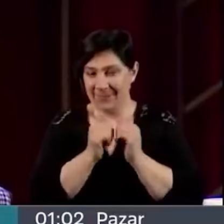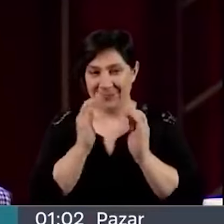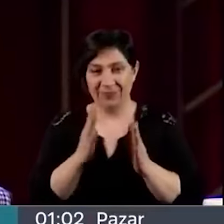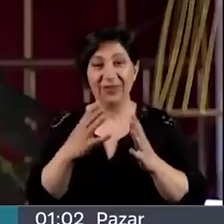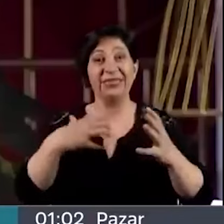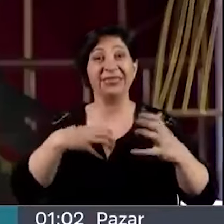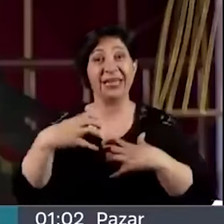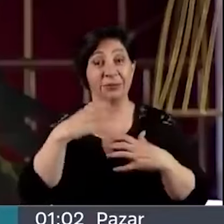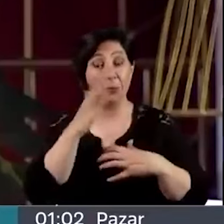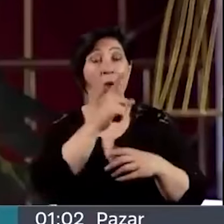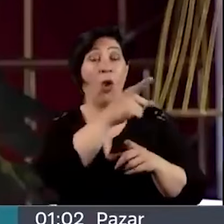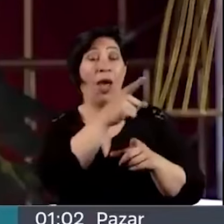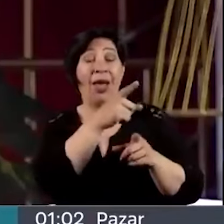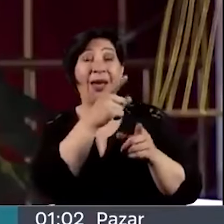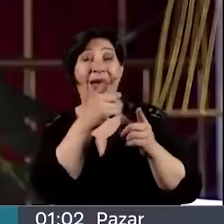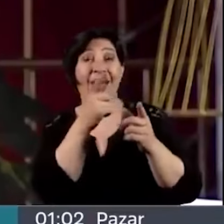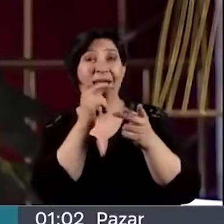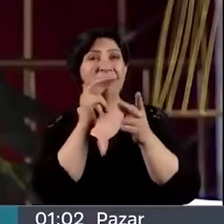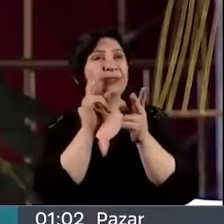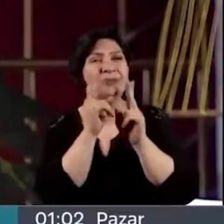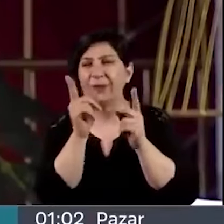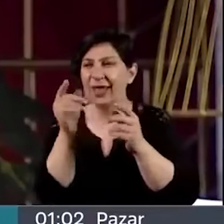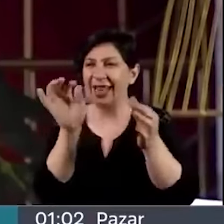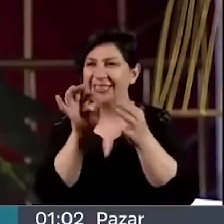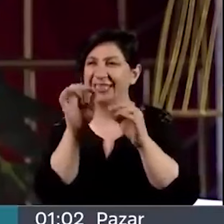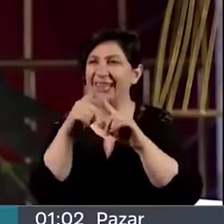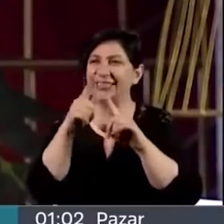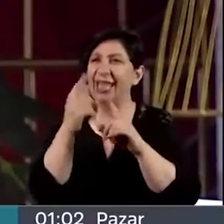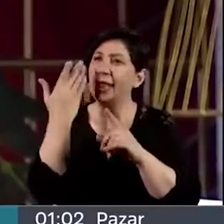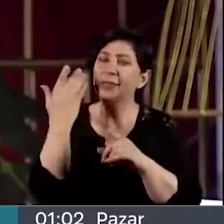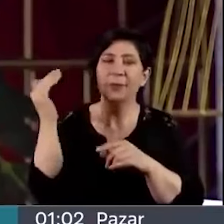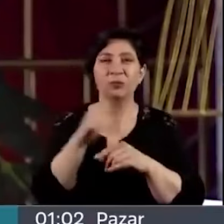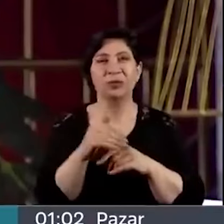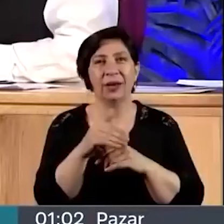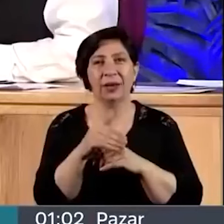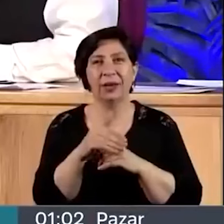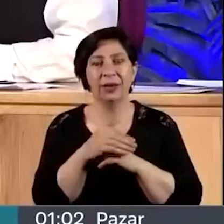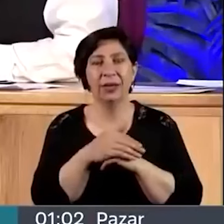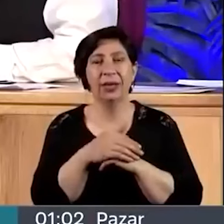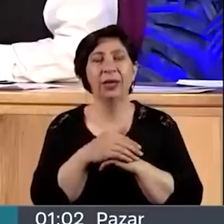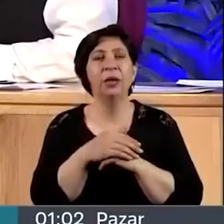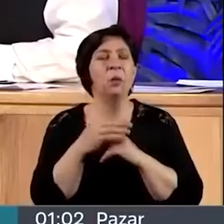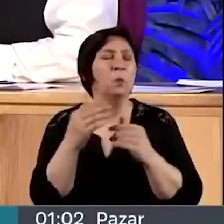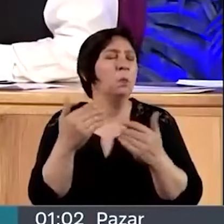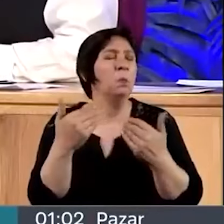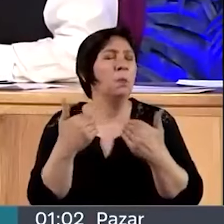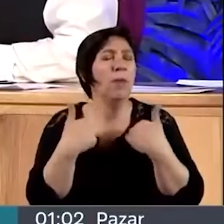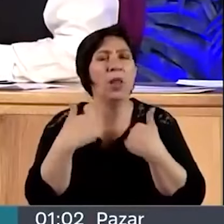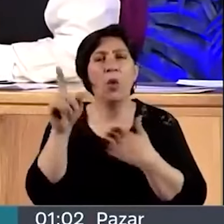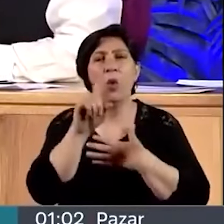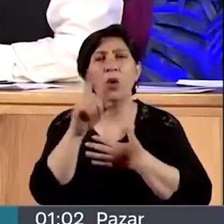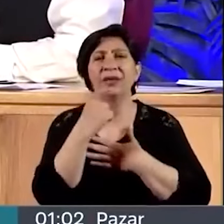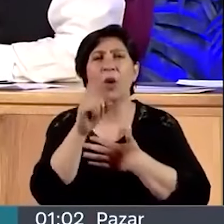stand-up'a gittim. Oraya da 100-150 kişi gelmiş. İlişki testi izleyip gelmişler, stand-up'a gelmişler. Güzel. Bunlar kıymetli şeyler. Bir şeyler oluyor hayatımda ama ben 10